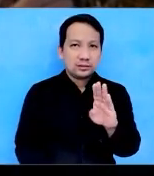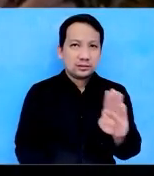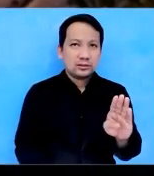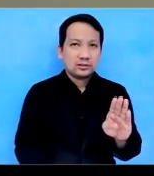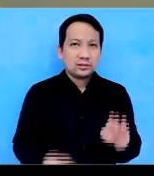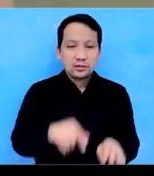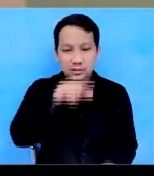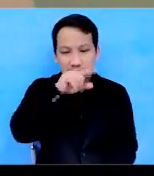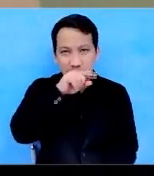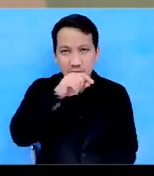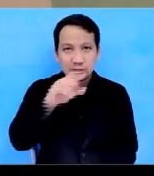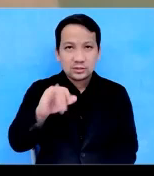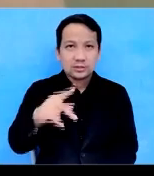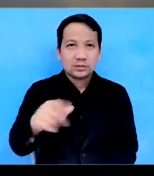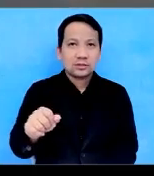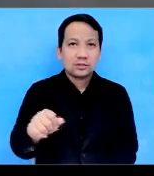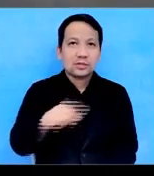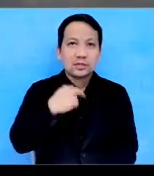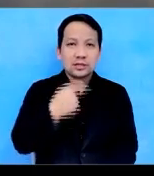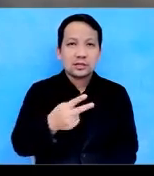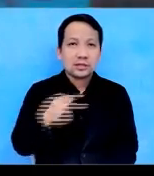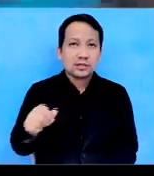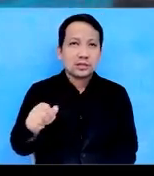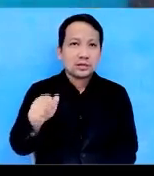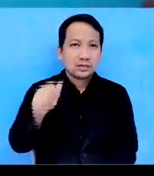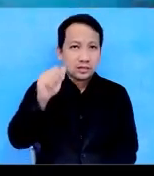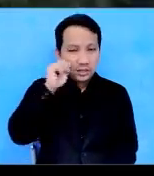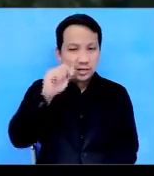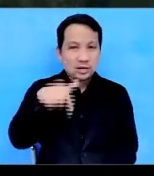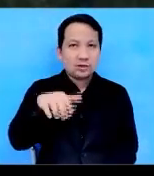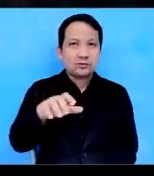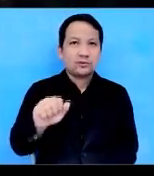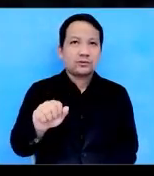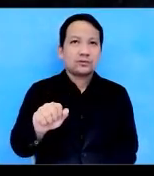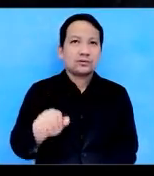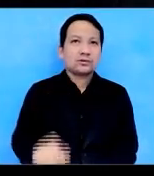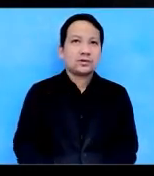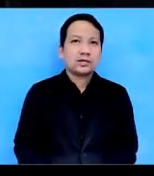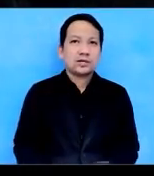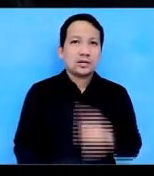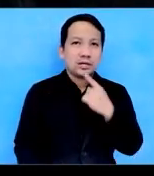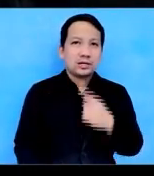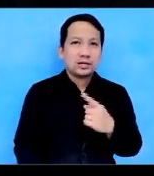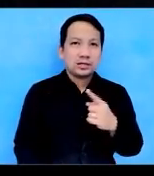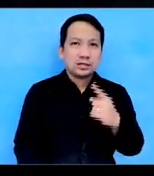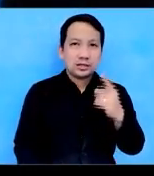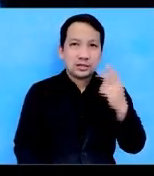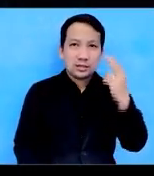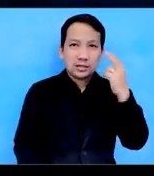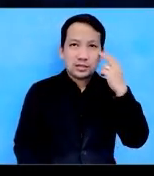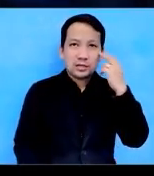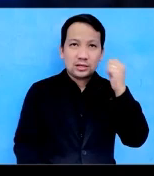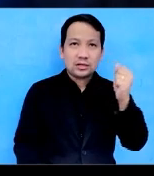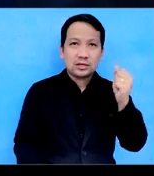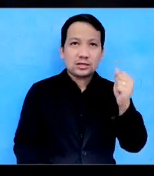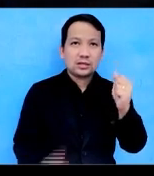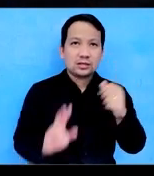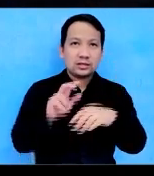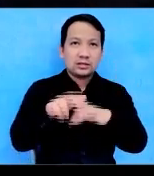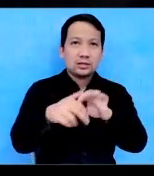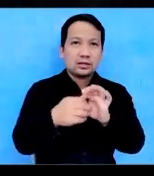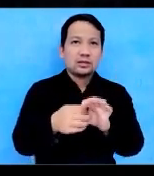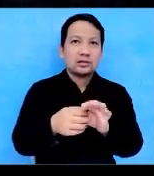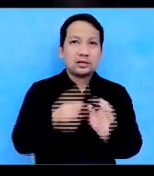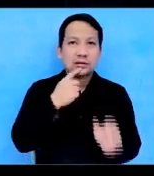si Scuttle na binosesa ni Aquafina, King Triton played by Javier Bardem, Ursula the Sea Witch na